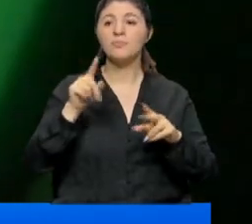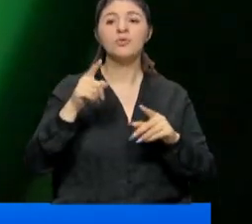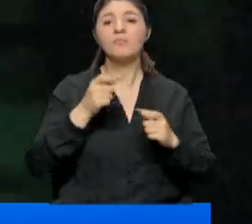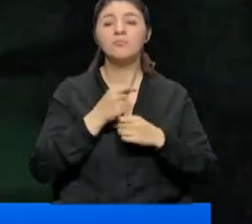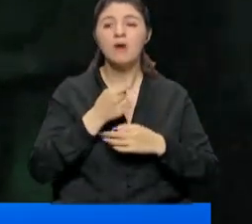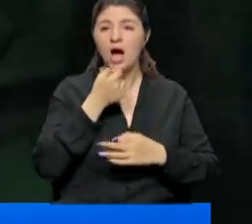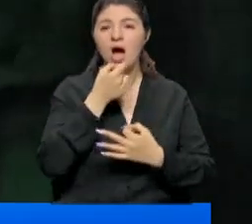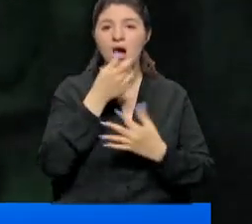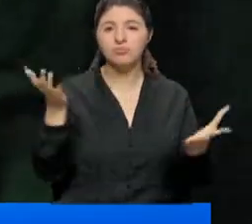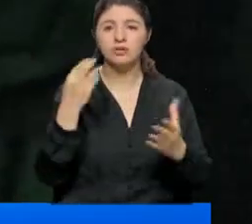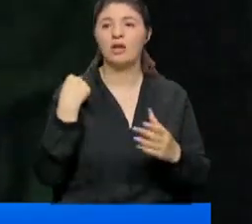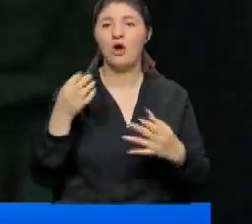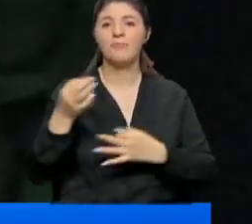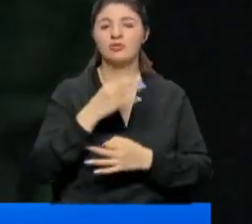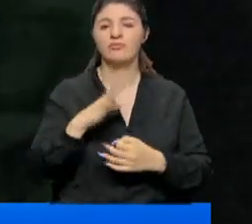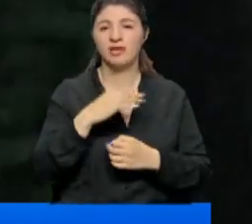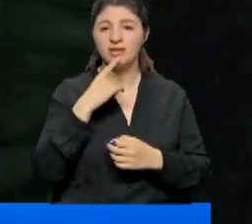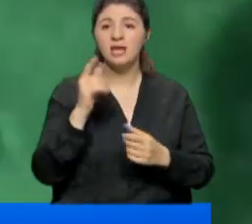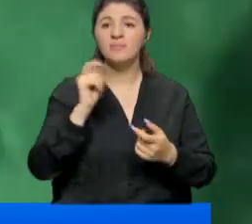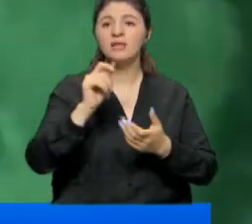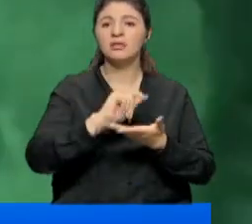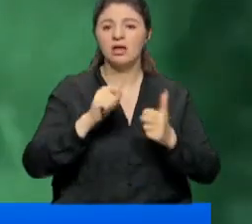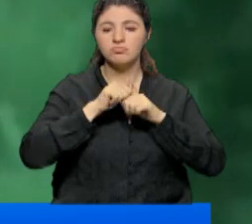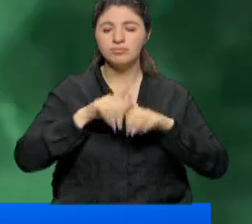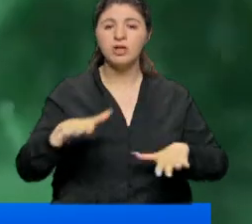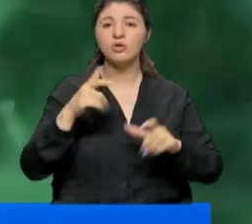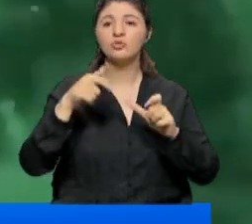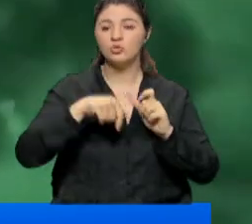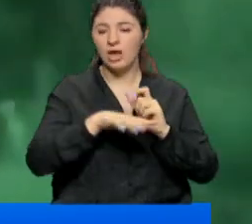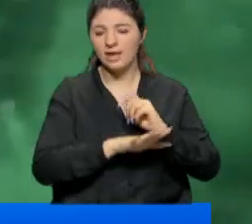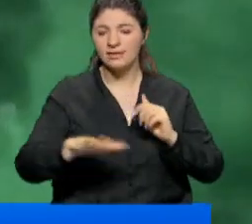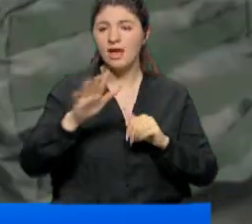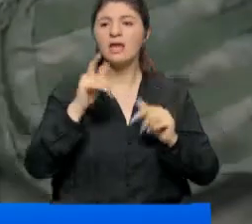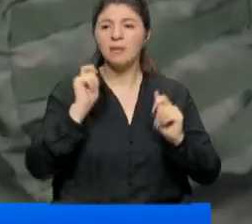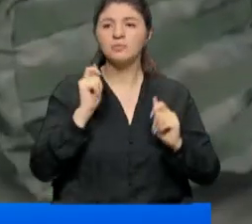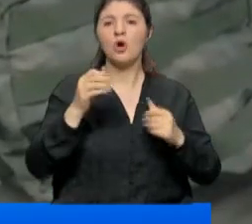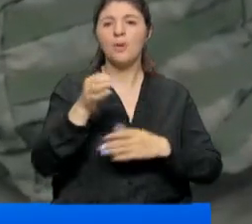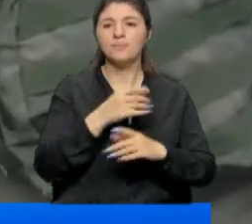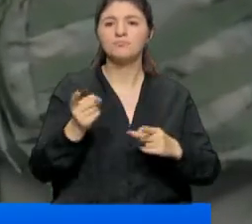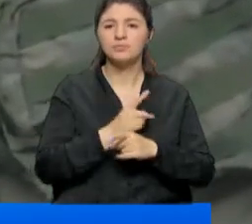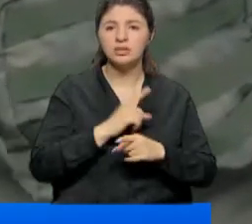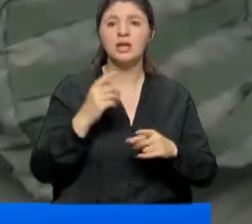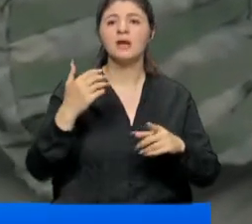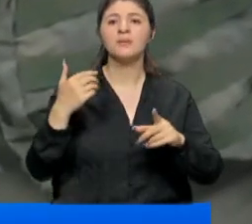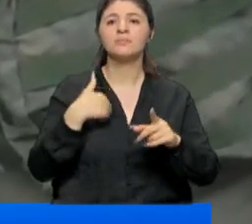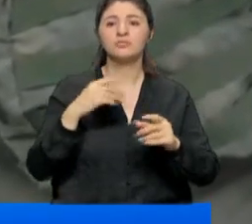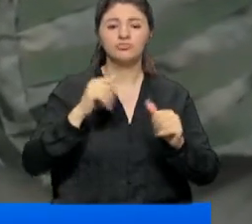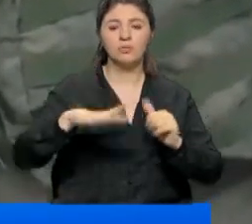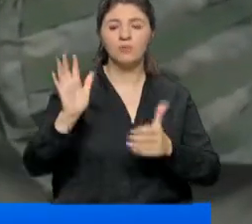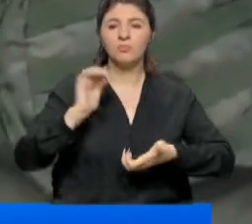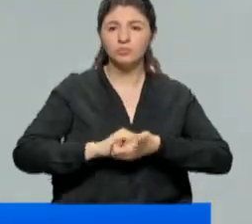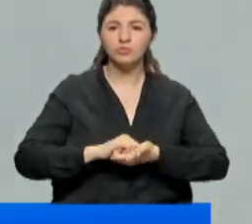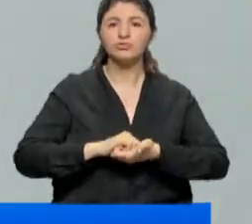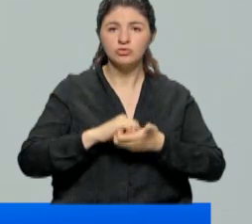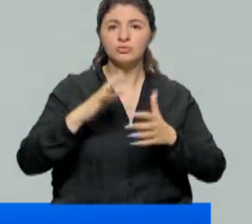bildirisinde yeni Harekat vurgusu yapıldı yapılan yazılı açıklamada Güneş sınırlarımızda icra edilen ve edilecek harekatların komşularımızın toprak bütünlüğünü Hedef